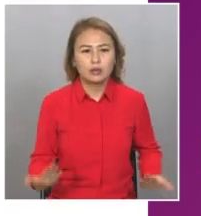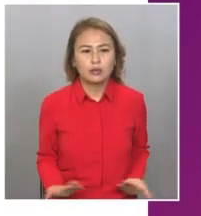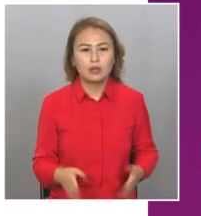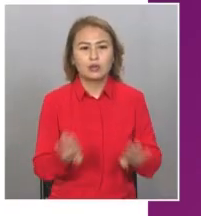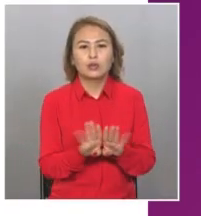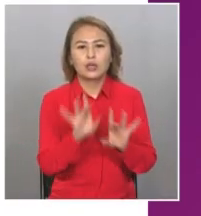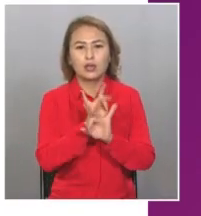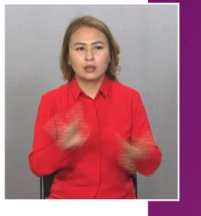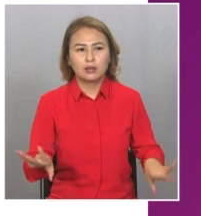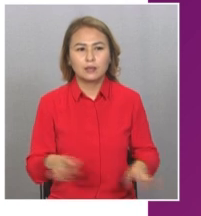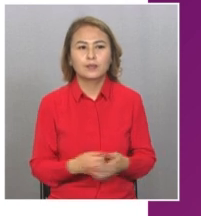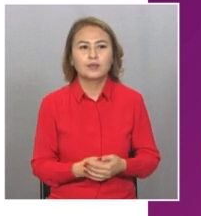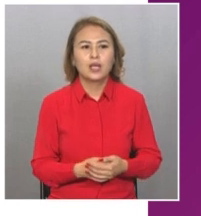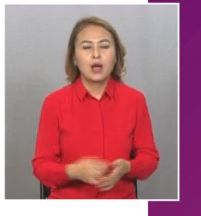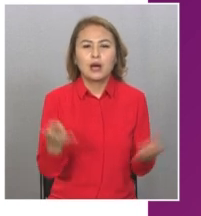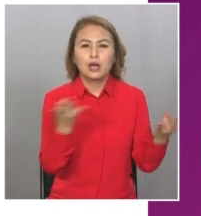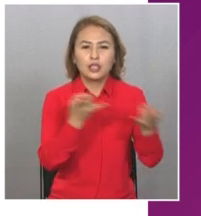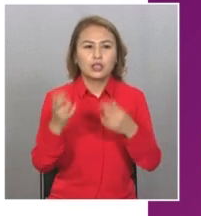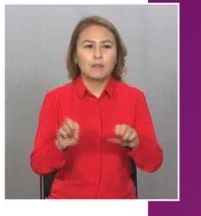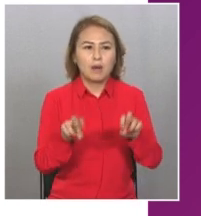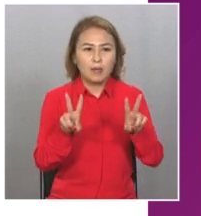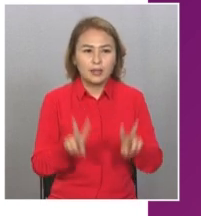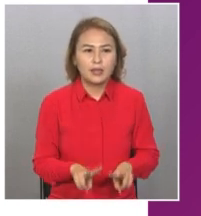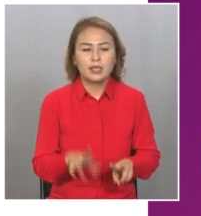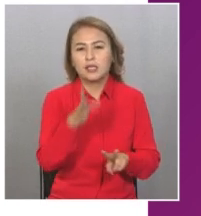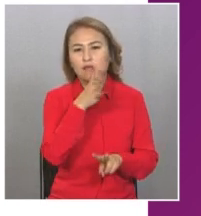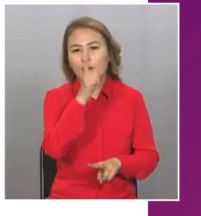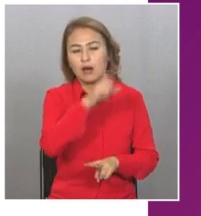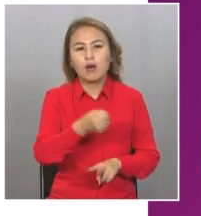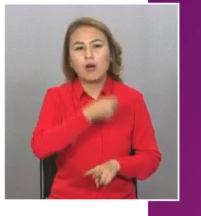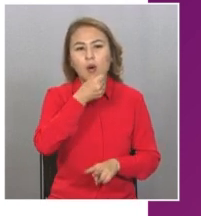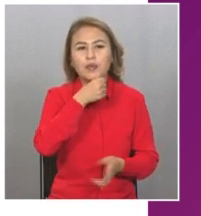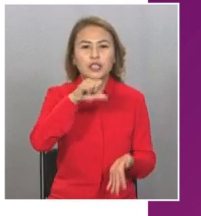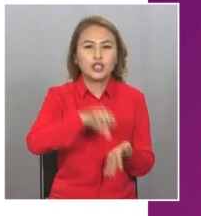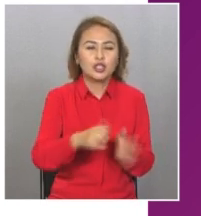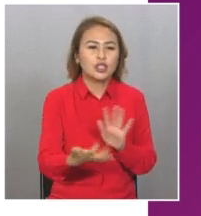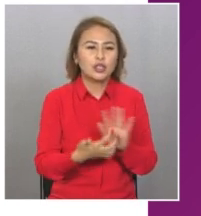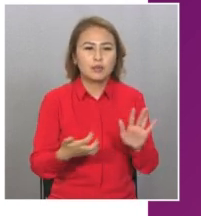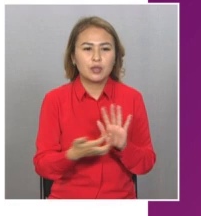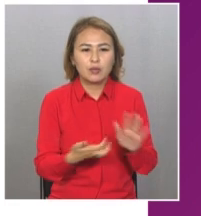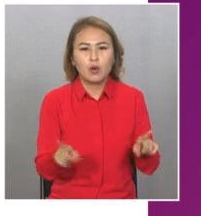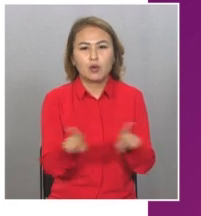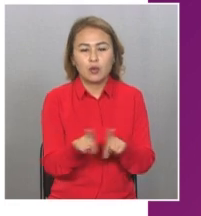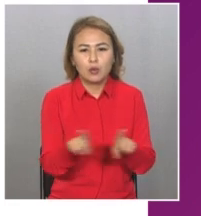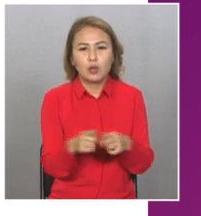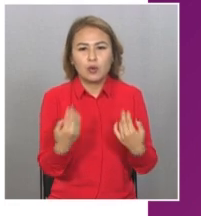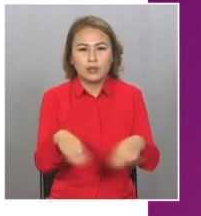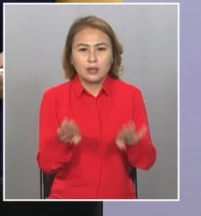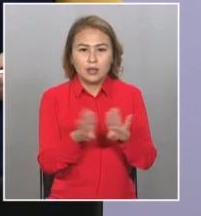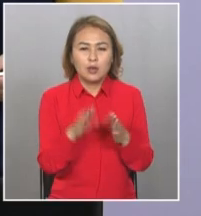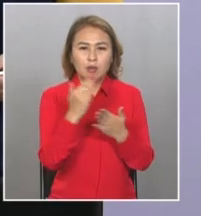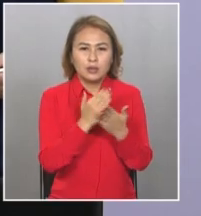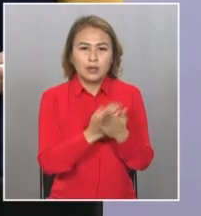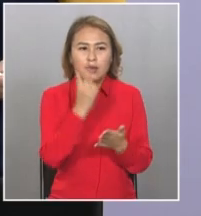те айта бастады. Қажетті мамандар мен зиялы қауымның жетіспеушілігі деген осындай көз